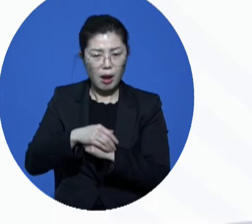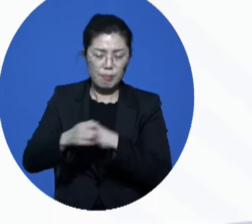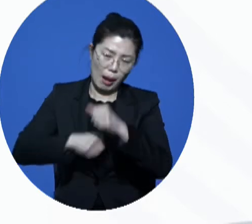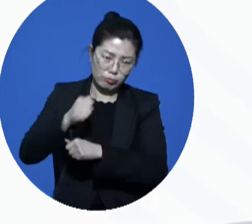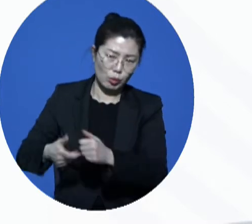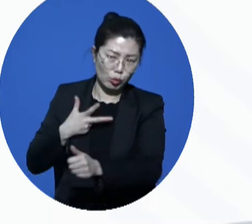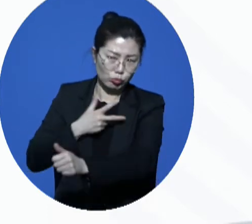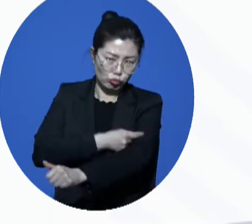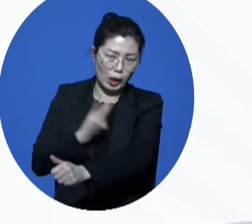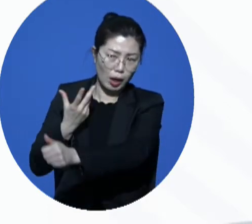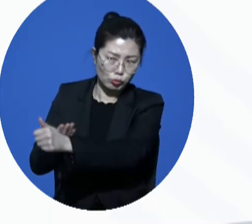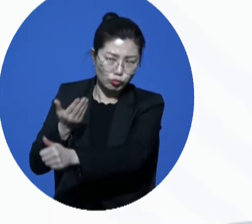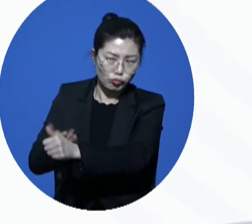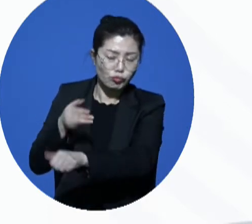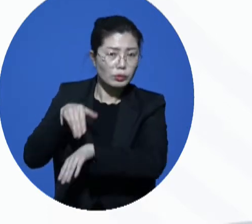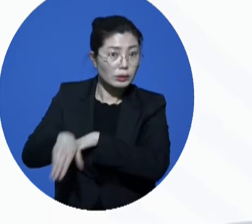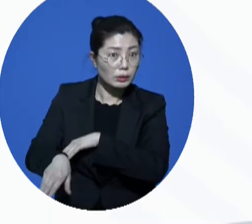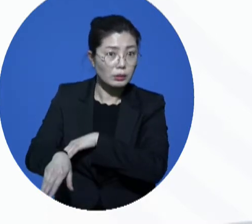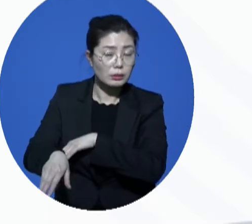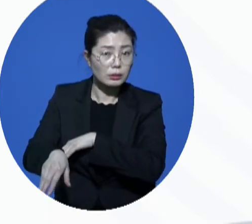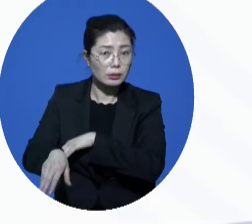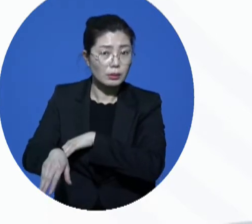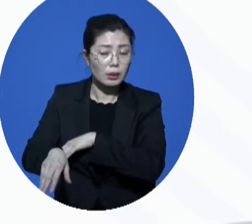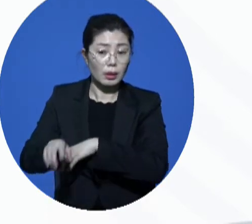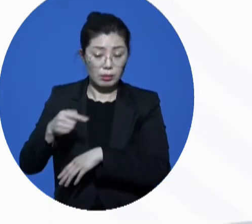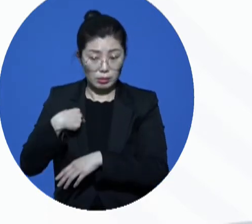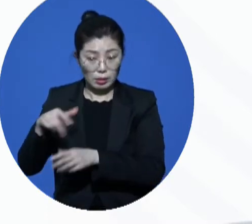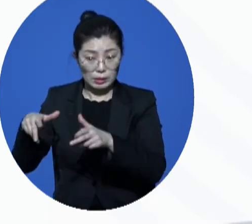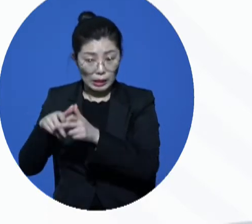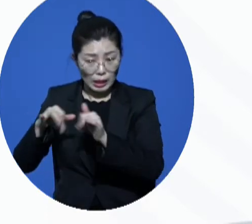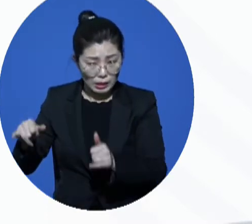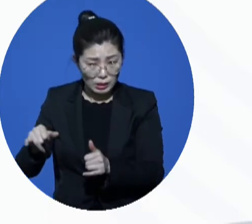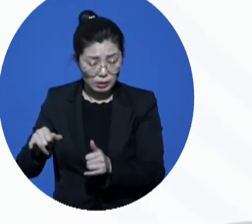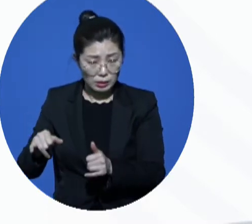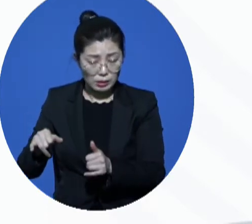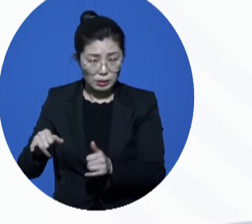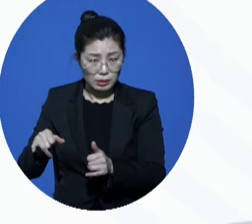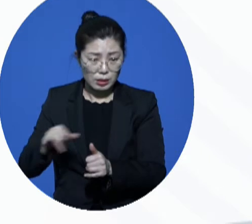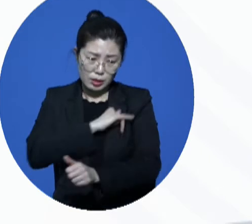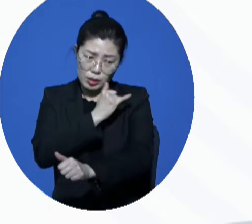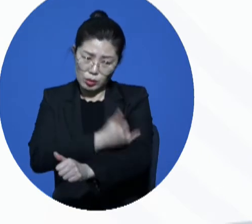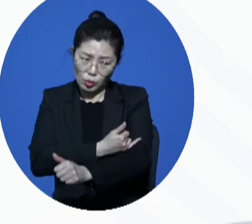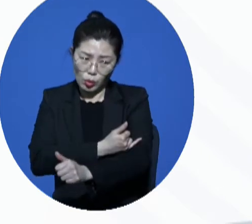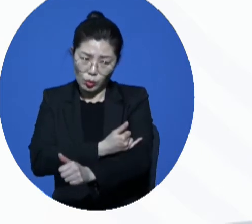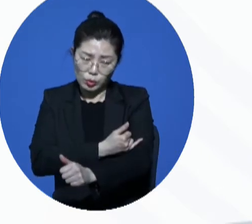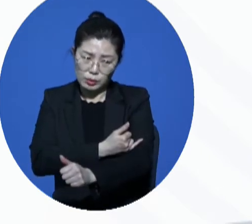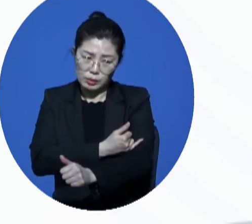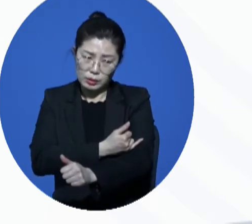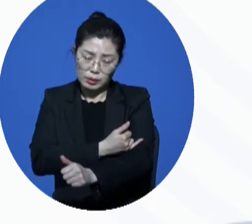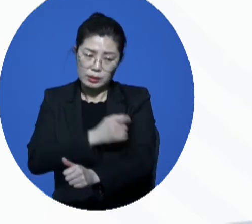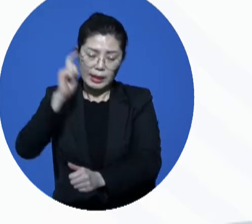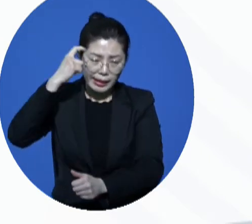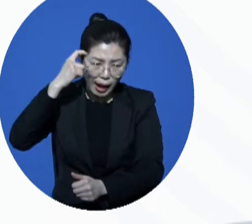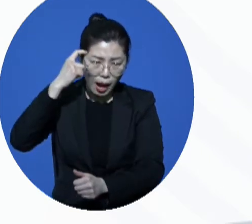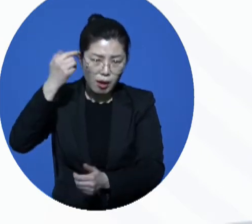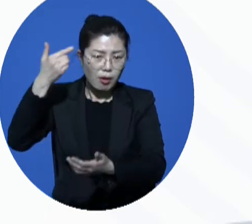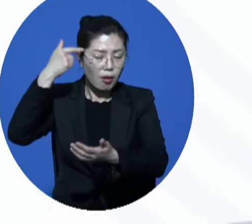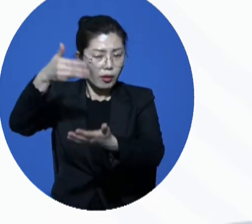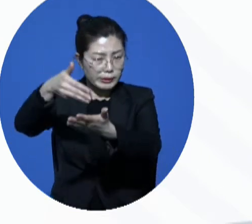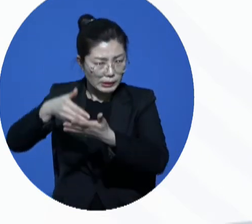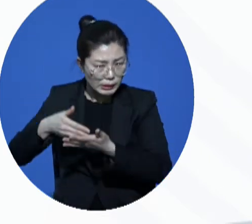것이고 사회를 보호하기 장애인 당사자 인권을 보호하는 방식이 아니라 당사자가